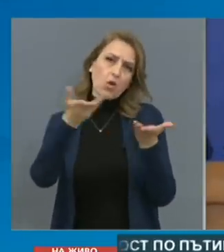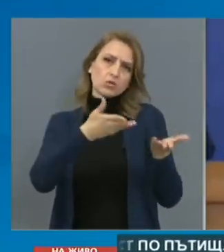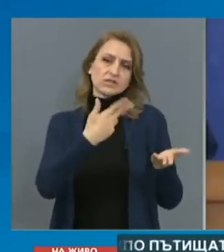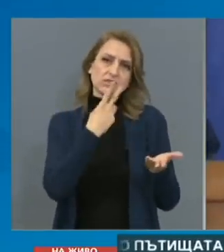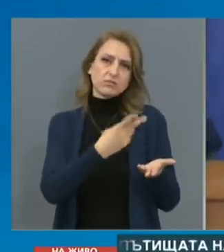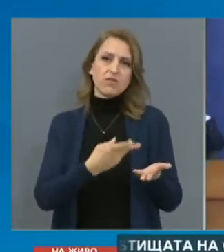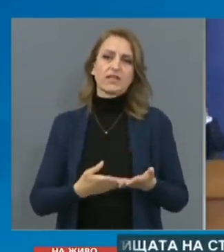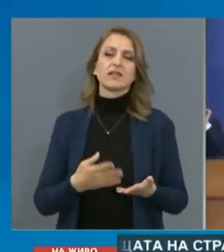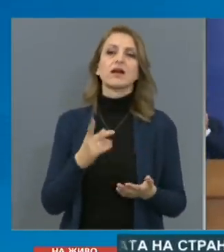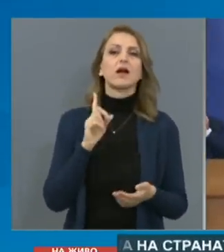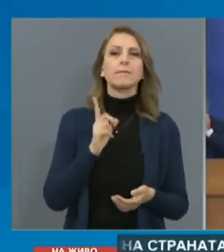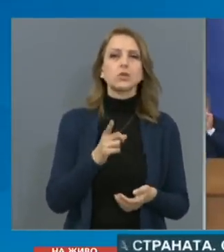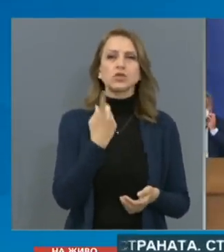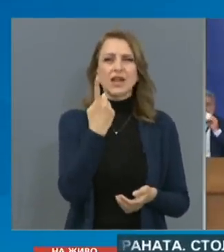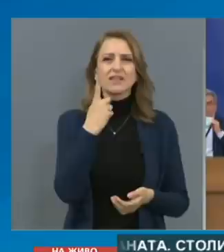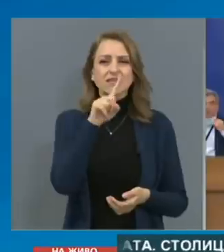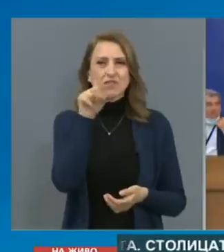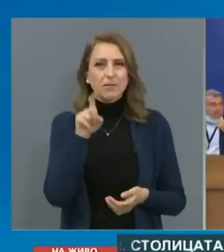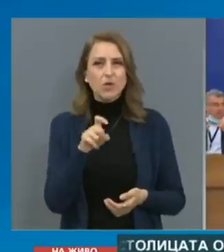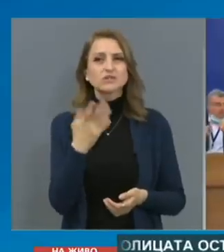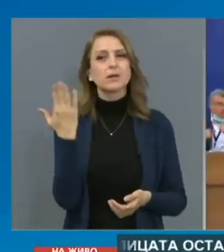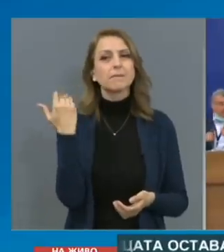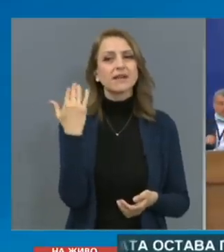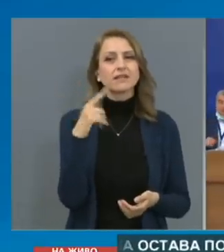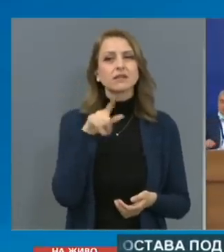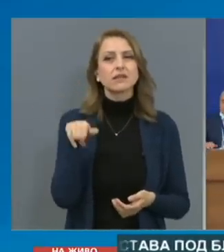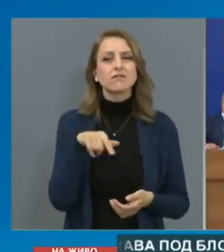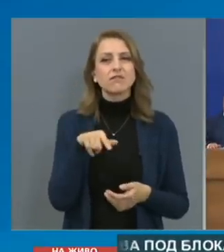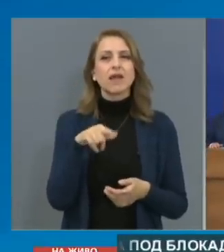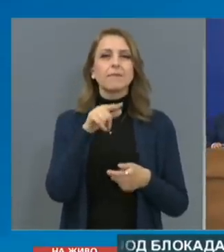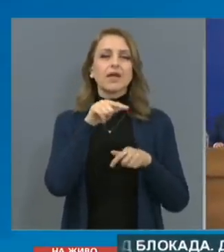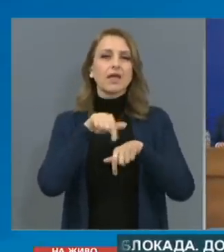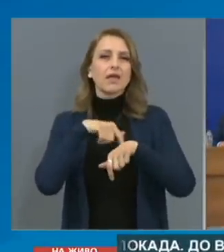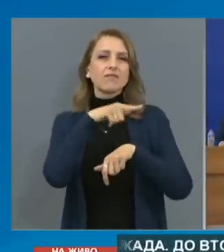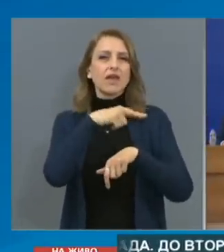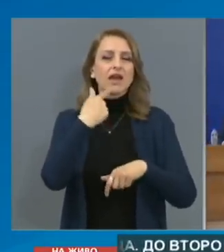желая. Доктор Кунчев, може ли да ви задам още един въпрос? Преди време вие бяхте казал, че